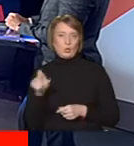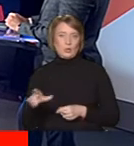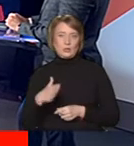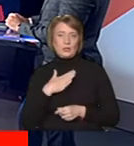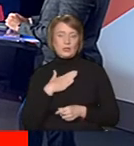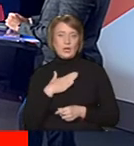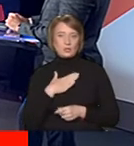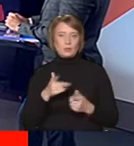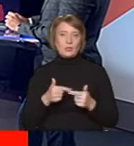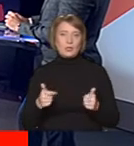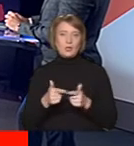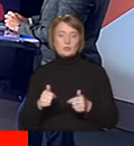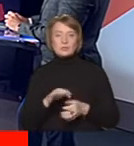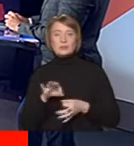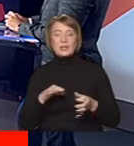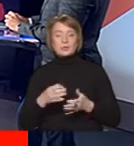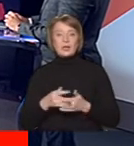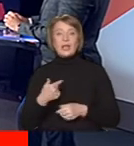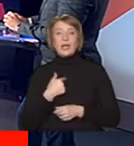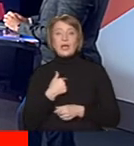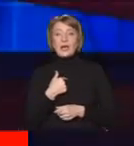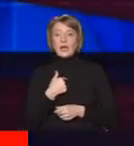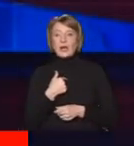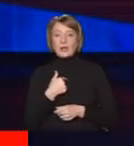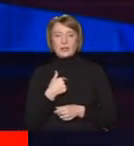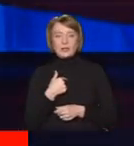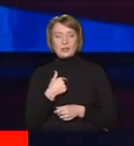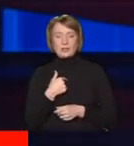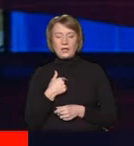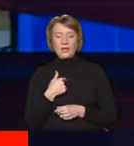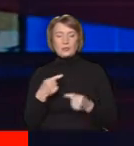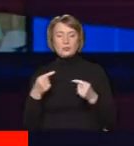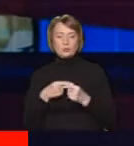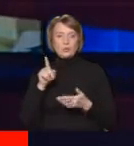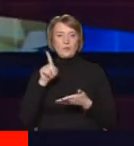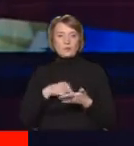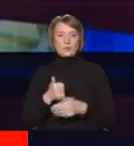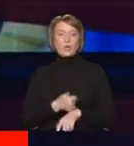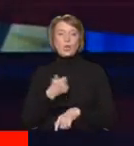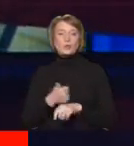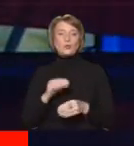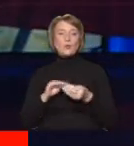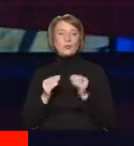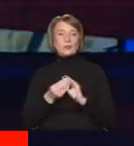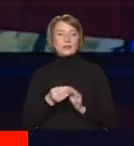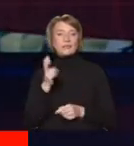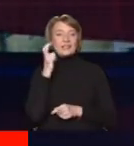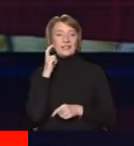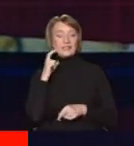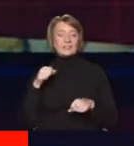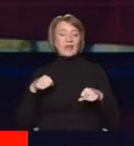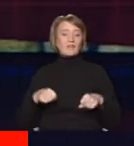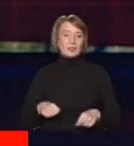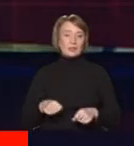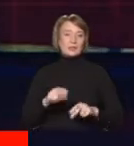нашої програми сказали про це. Тому що я абсолютно цьому щиро переконаний. Це є основна проблема київської влади. Чи